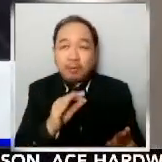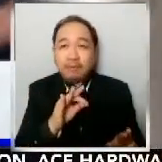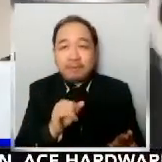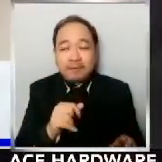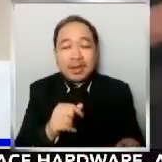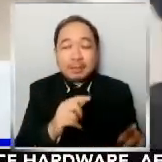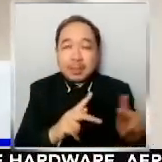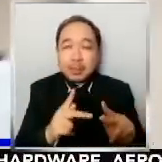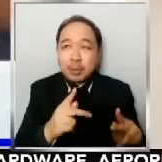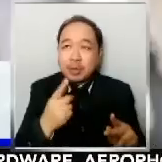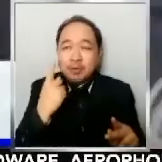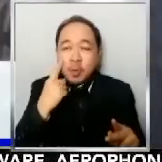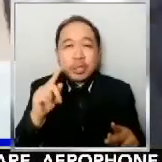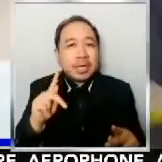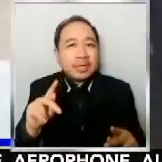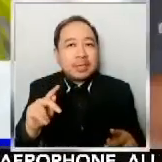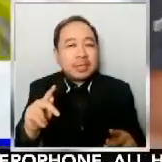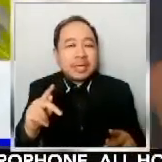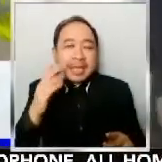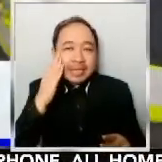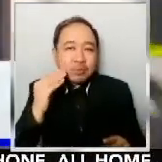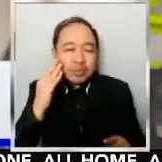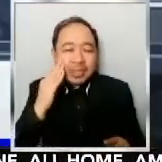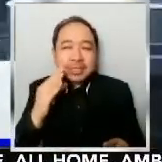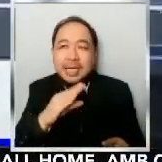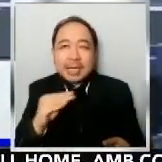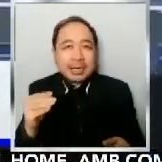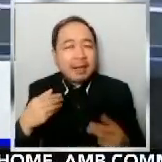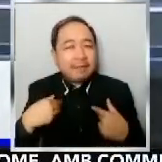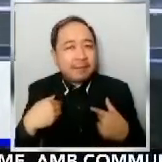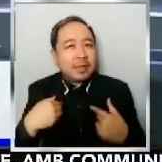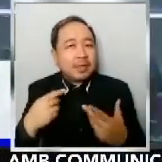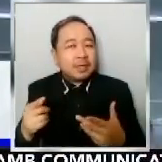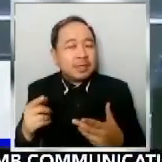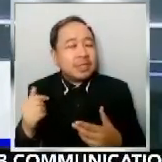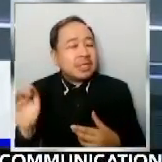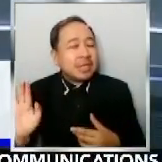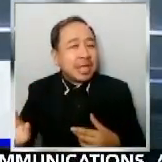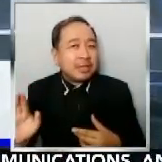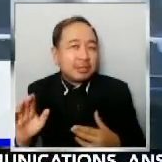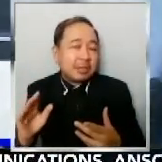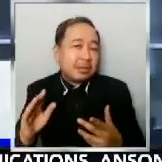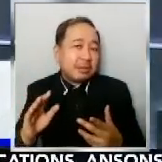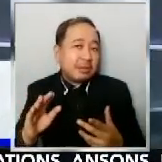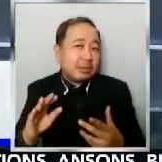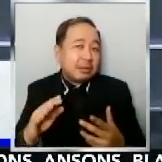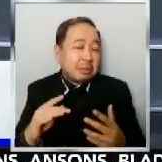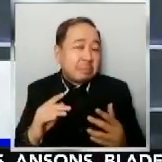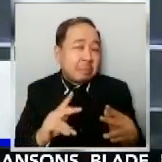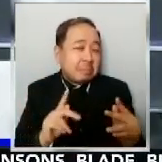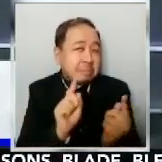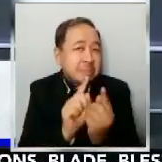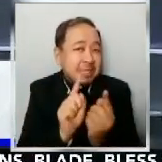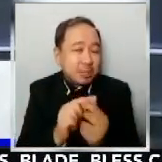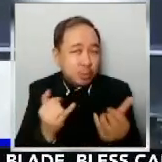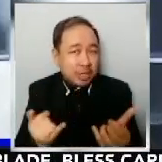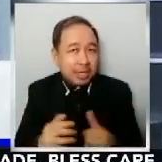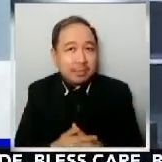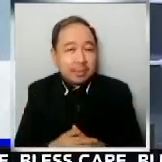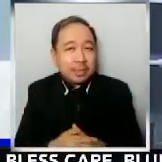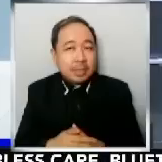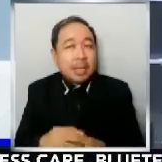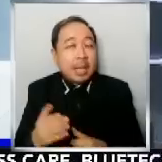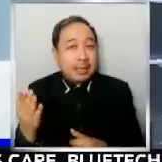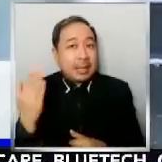K-League Experience and Surprises na hatid ng Ultimate Oppa sa kanyang fan meeting ngayong gabi. Huling bumisita ang Korean superstar sa